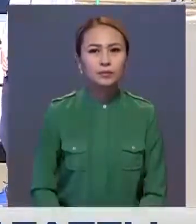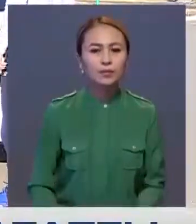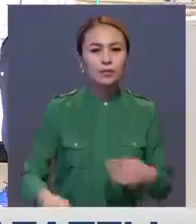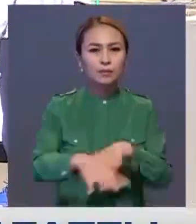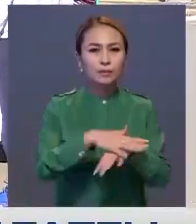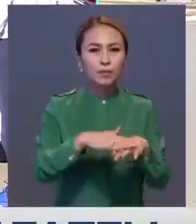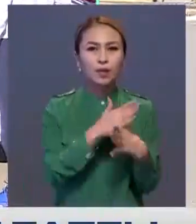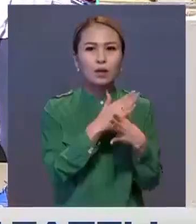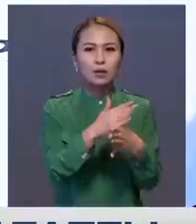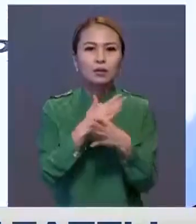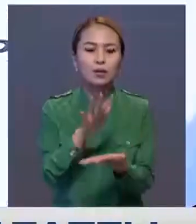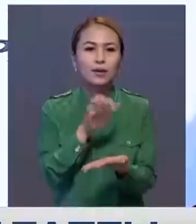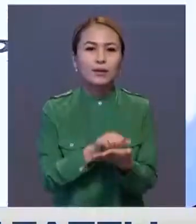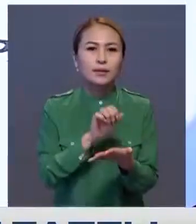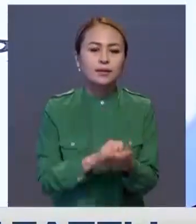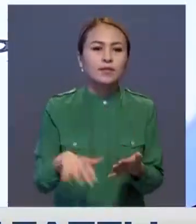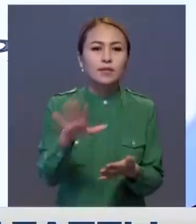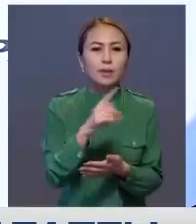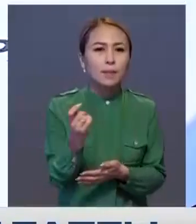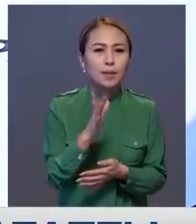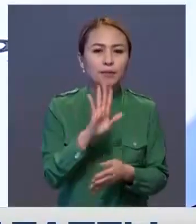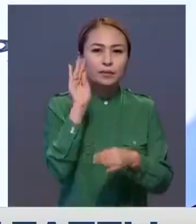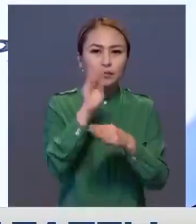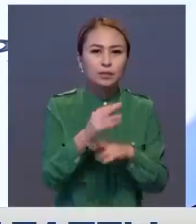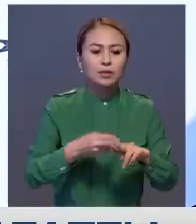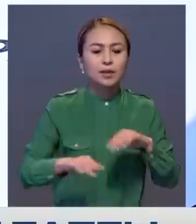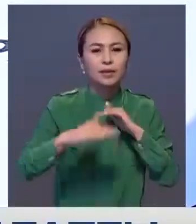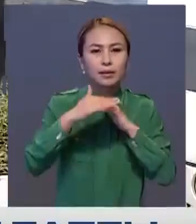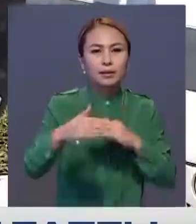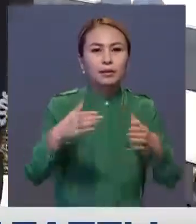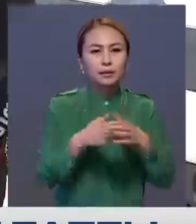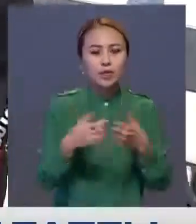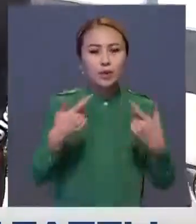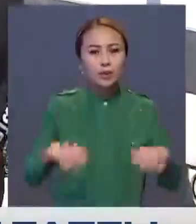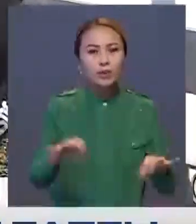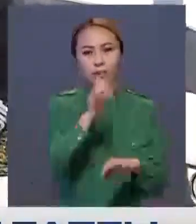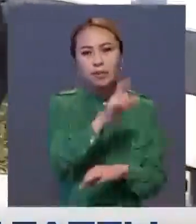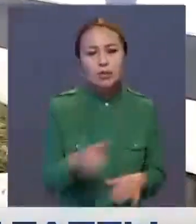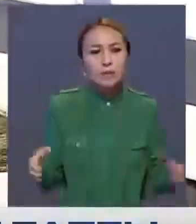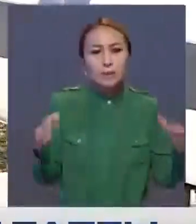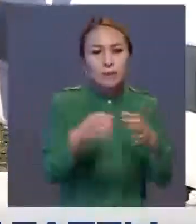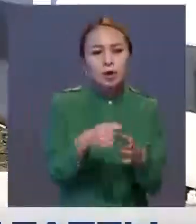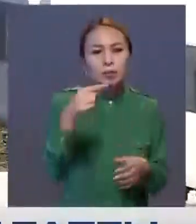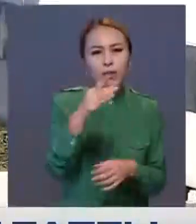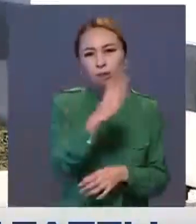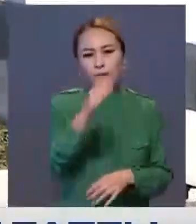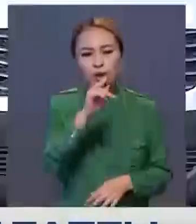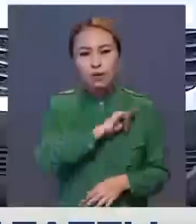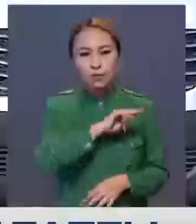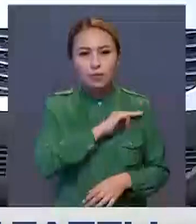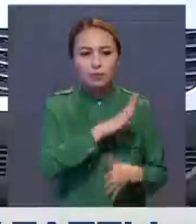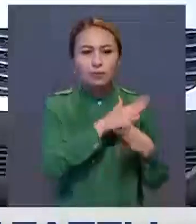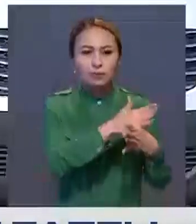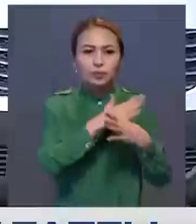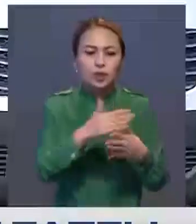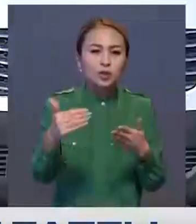Елімізде қайырымдылықпен айналысатын ұйымдар аз емес. Былтыр еріктілер жылы аясында барлығы бірігіп мыңдаған азаматқа жәрдем берді.